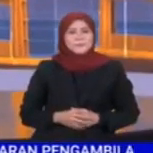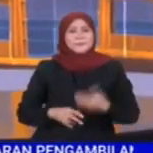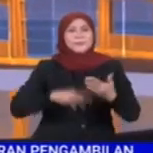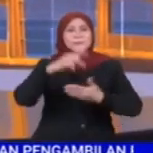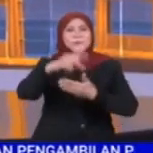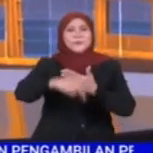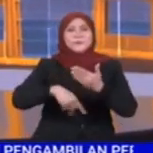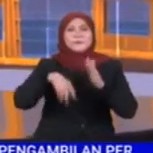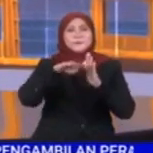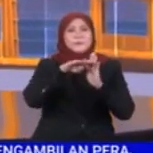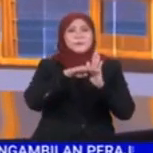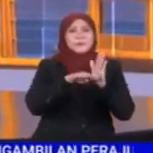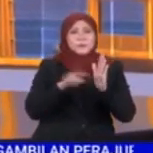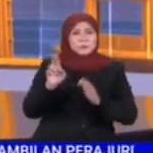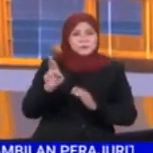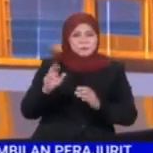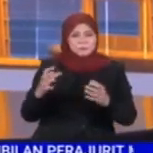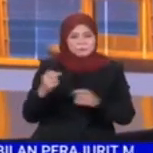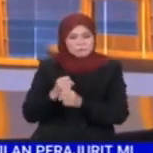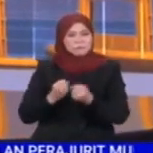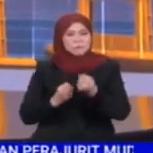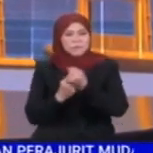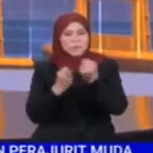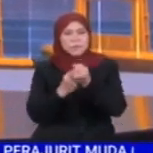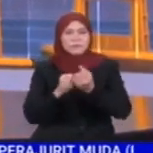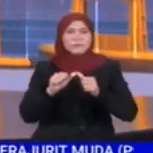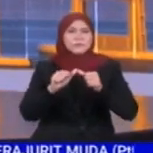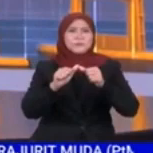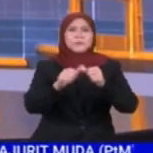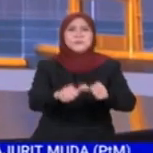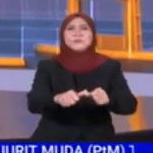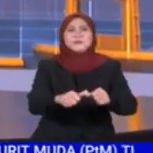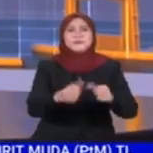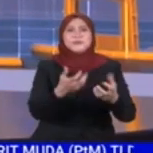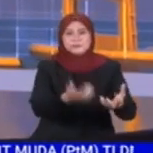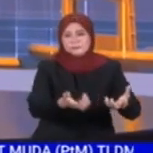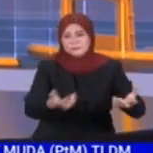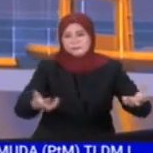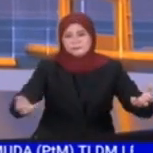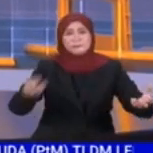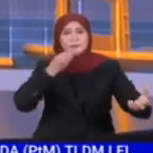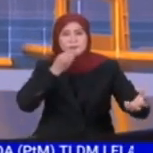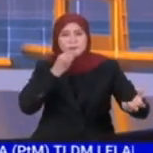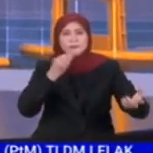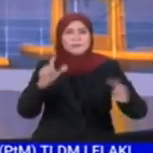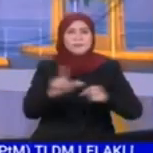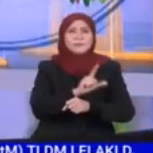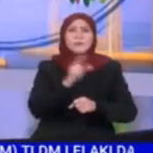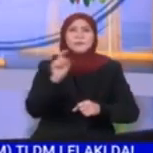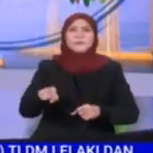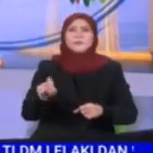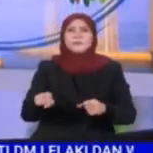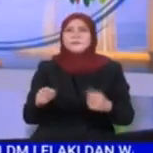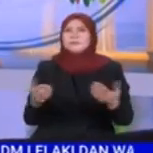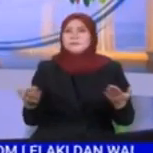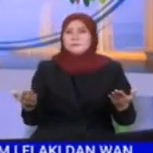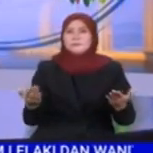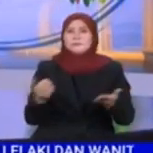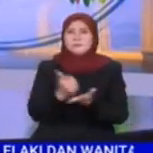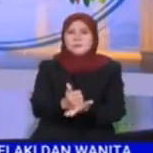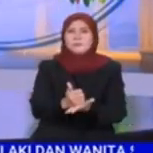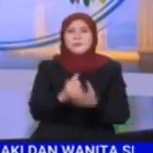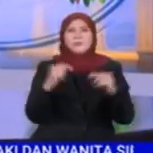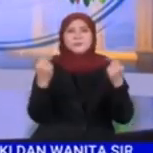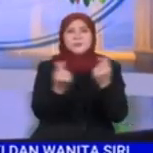Program Menu Rahmah terus mendapat sokongan rakyat tidak kira latar belakang. Hidangan Menu Rahmah yang lengkap untuk keperluan seharian mampu